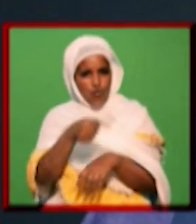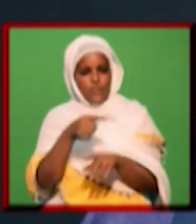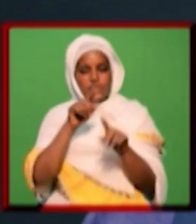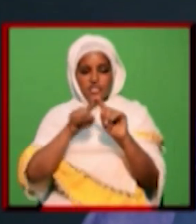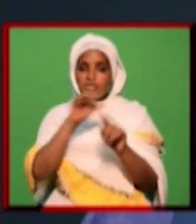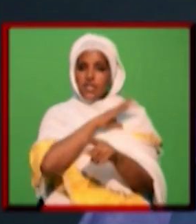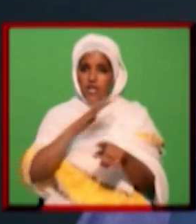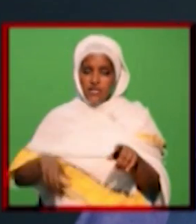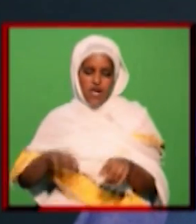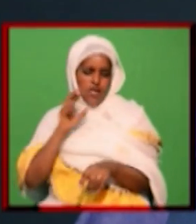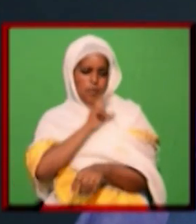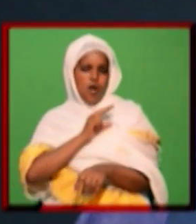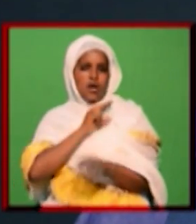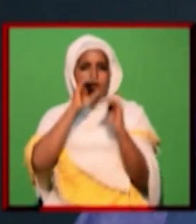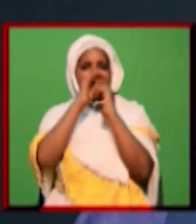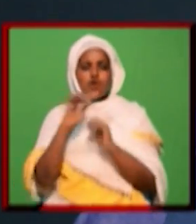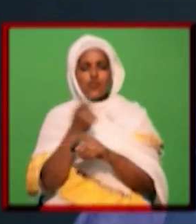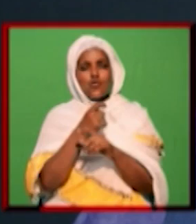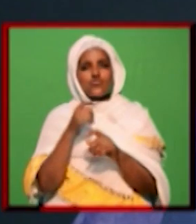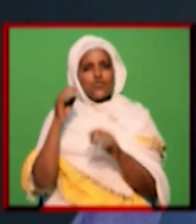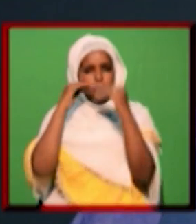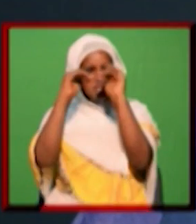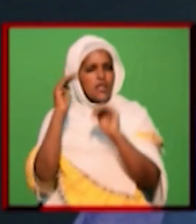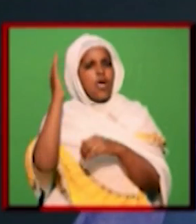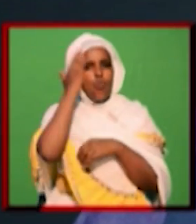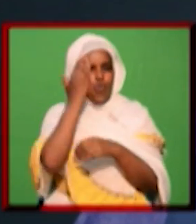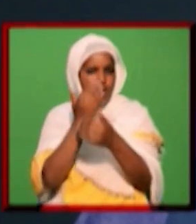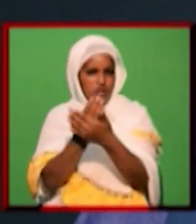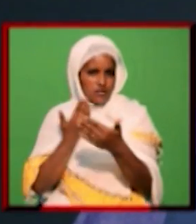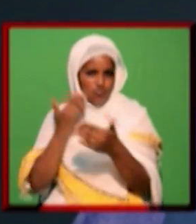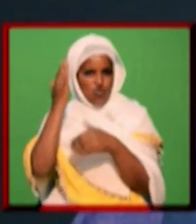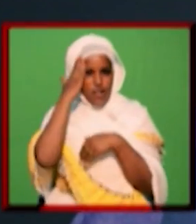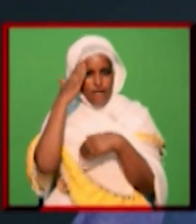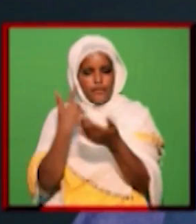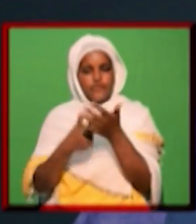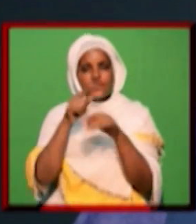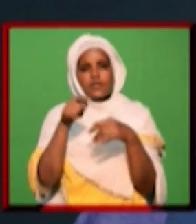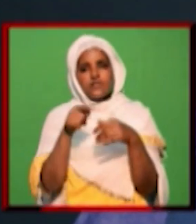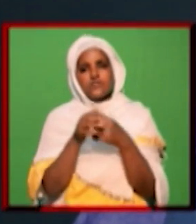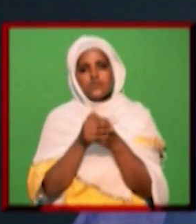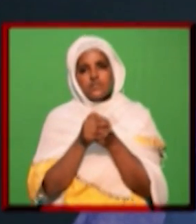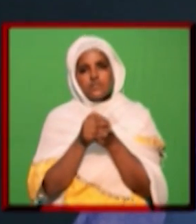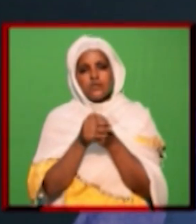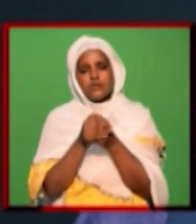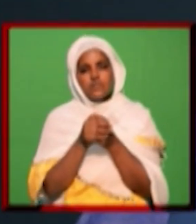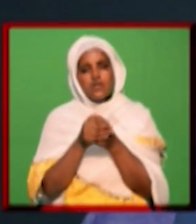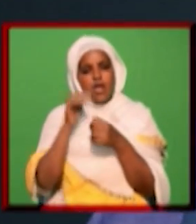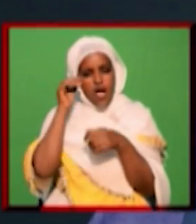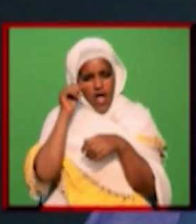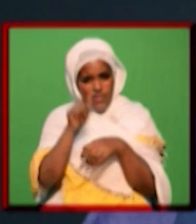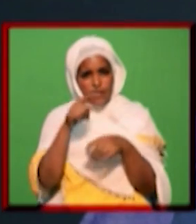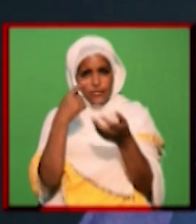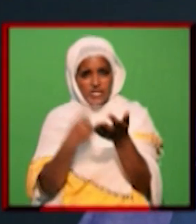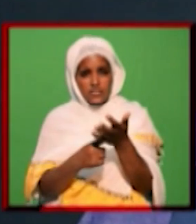ግን ጌታ የባህሪ አምላክ እንደመሆኑ መጠን ያውቀዋልና በሲ እምኑ ታገበለው ለጓለም ያው